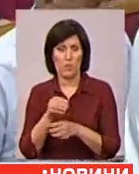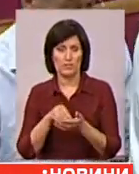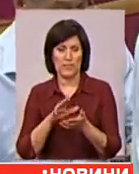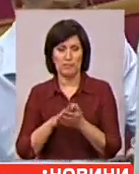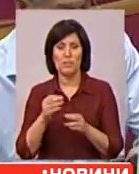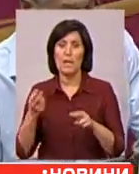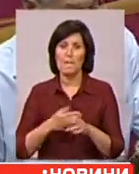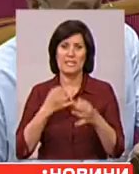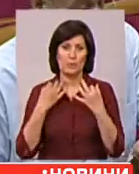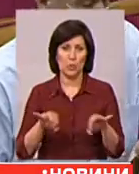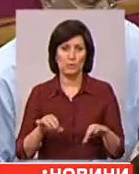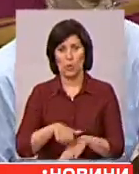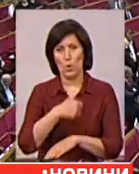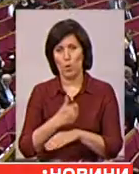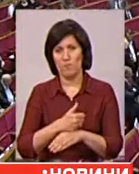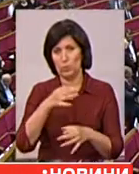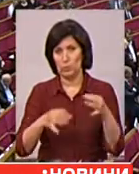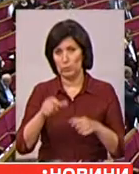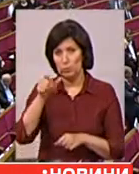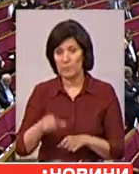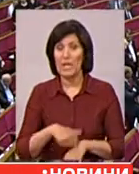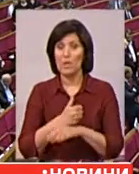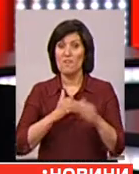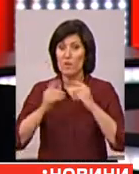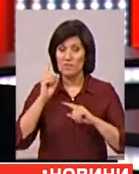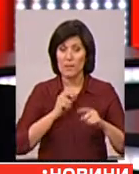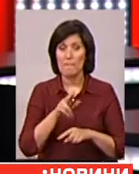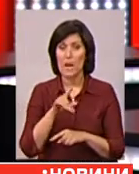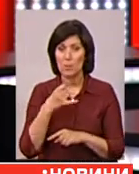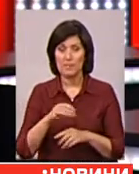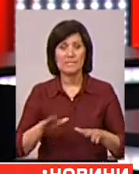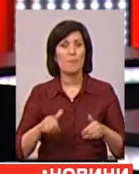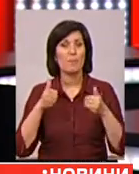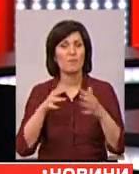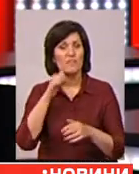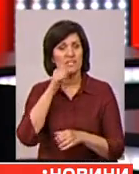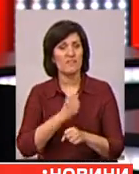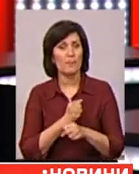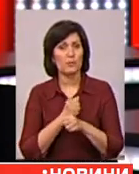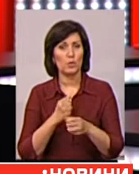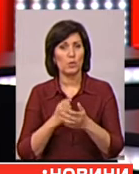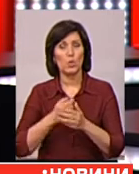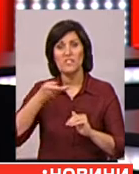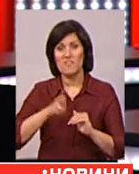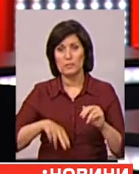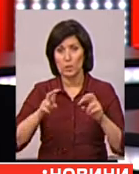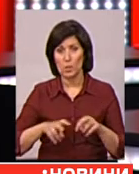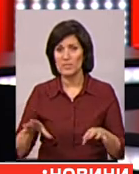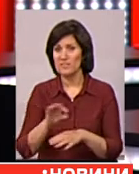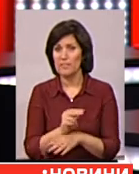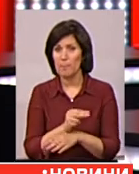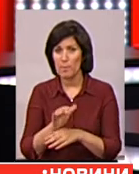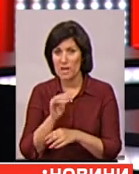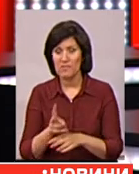суді без дозволу головуючого. Голова Верховної Ради Андрій Парубій запропонував завтра працювати до завершення розгляду всіх